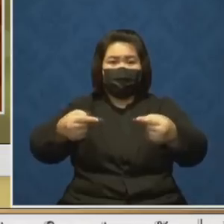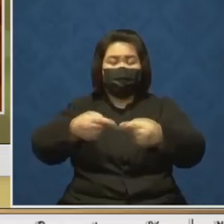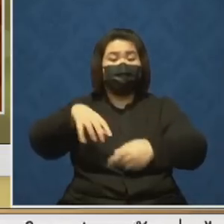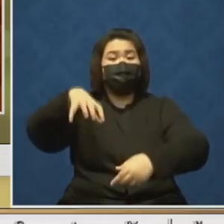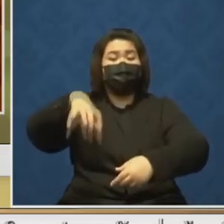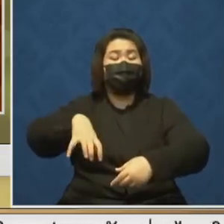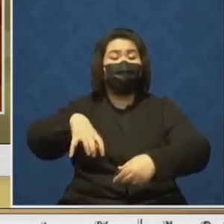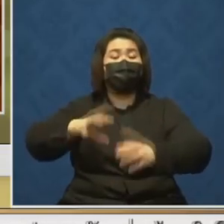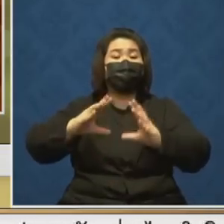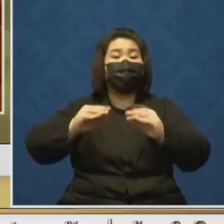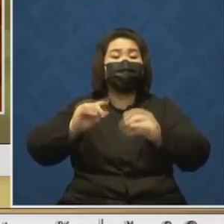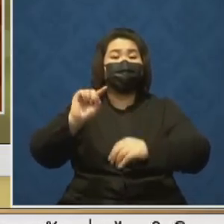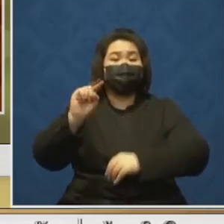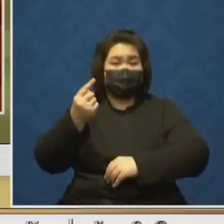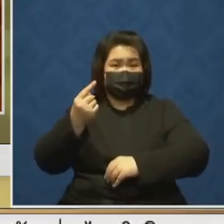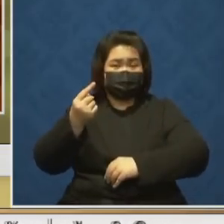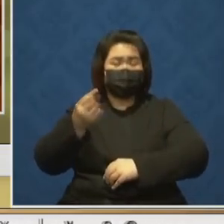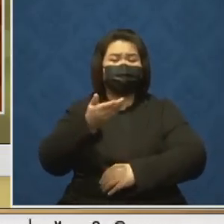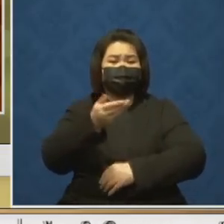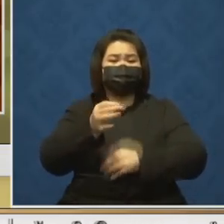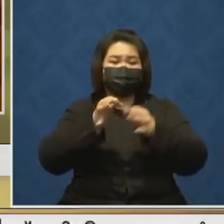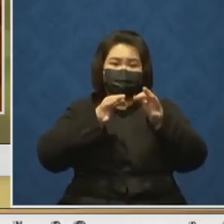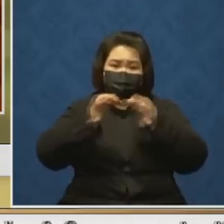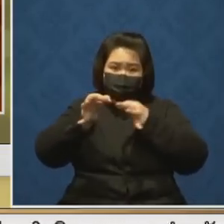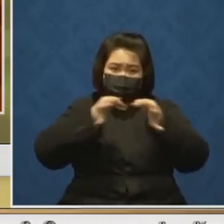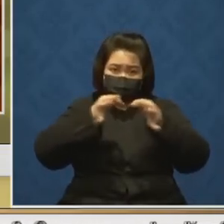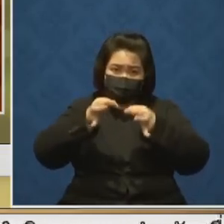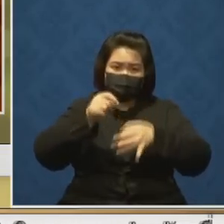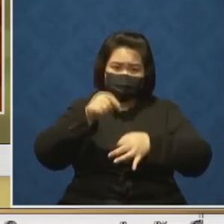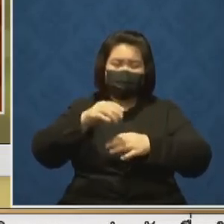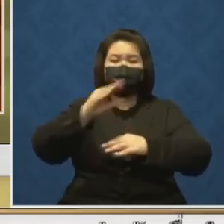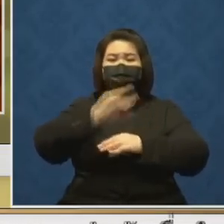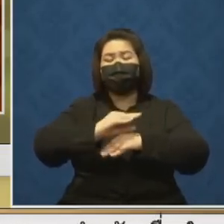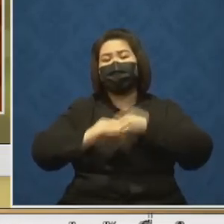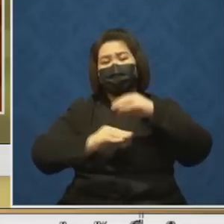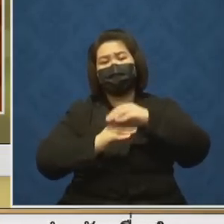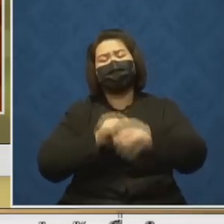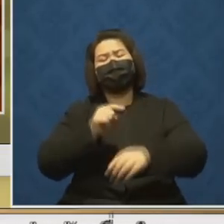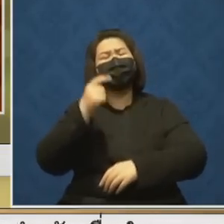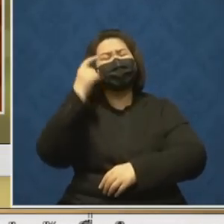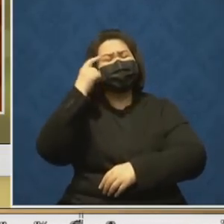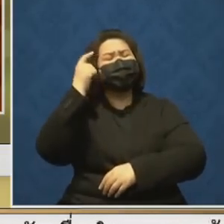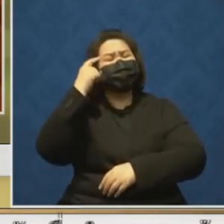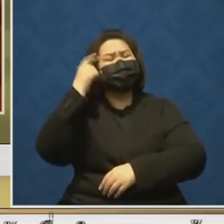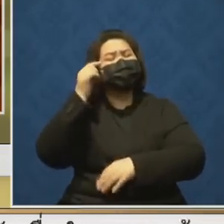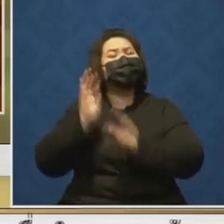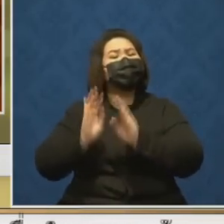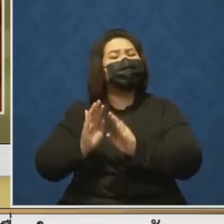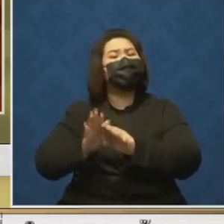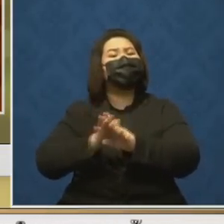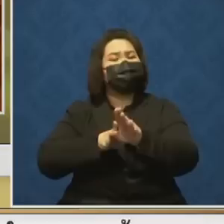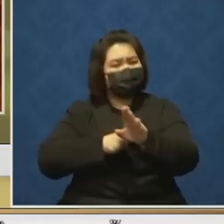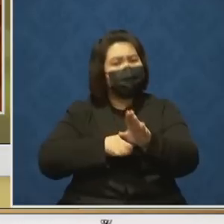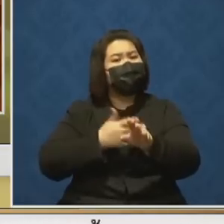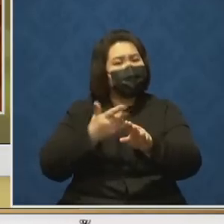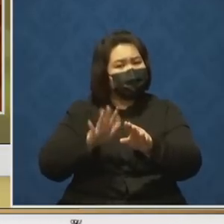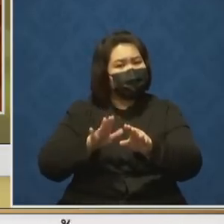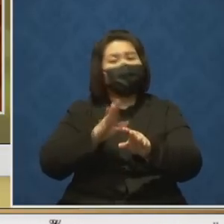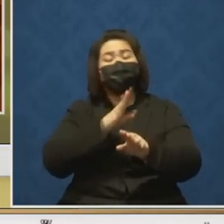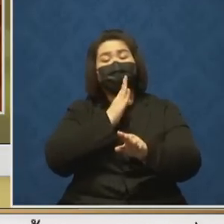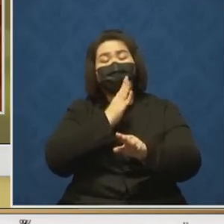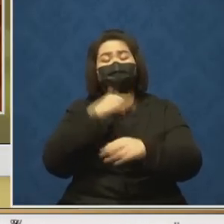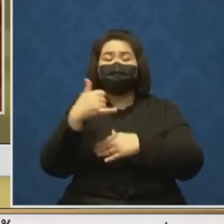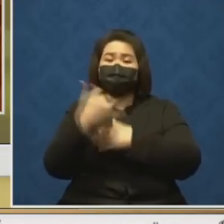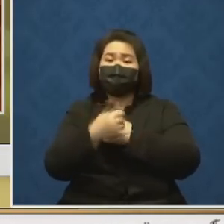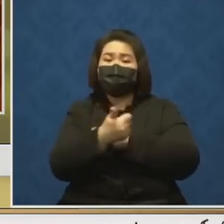ในวันนั้นท่านผู้นำได้อธิบายว่าโครงการนี้เปนโครงการที่คิไ้นานแล้วเพื่เอาไ้ต้อนรบแขกบ้านแ